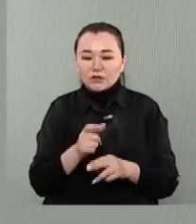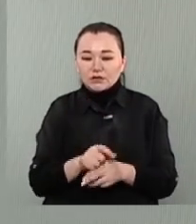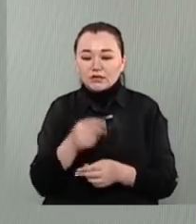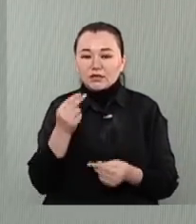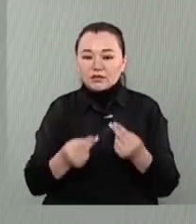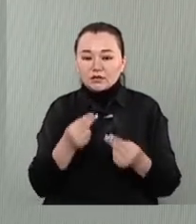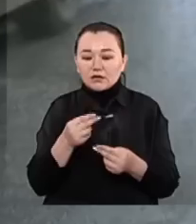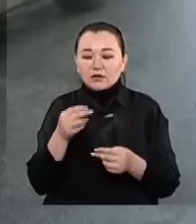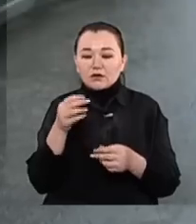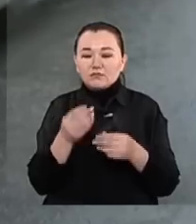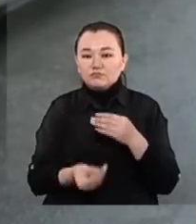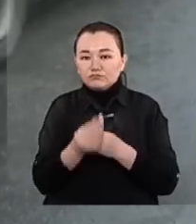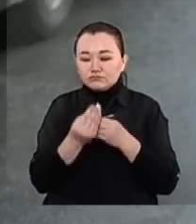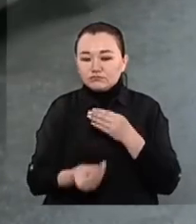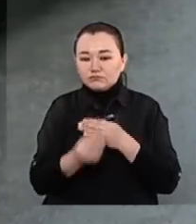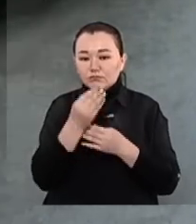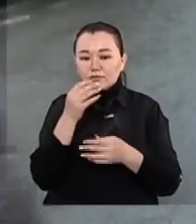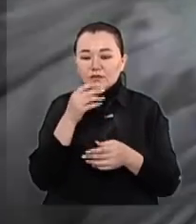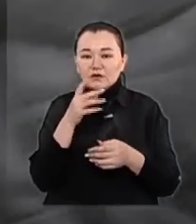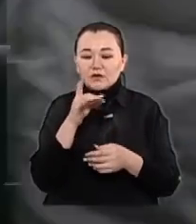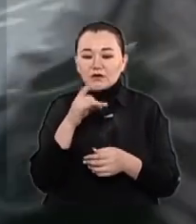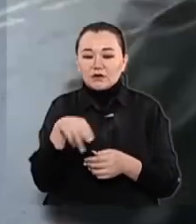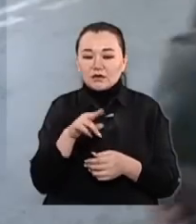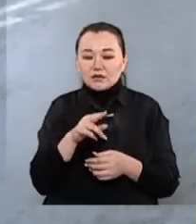TikTok'та рекке шығып тұр. TikTok'тан бір нәрсе кіреді да,